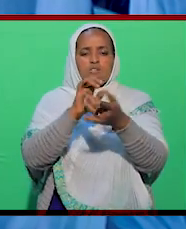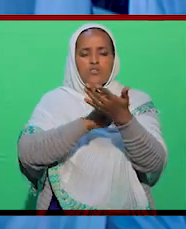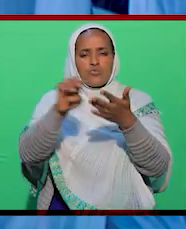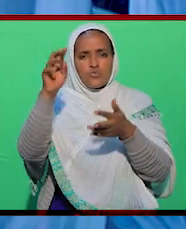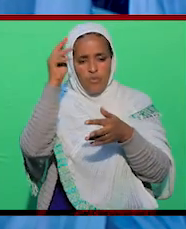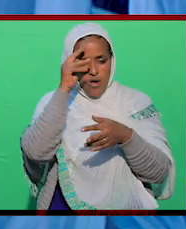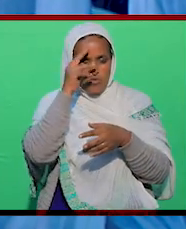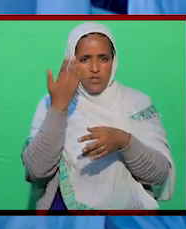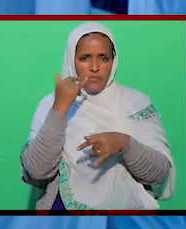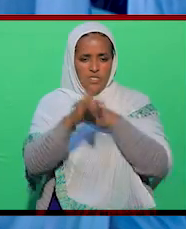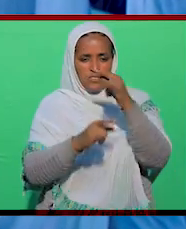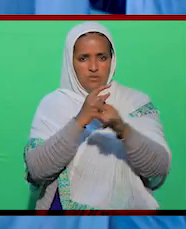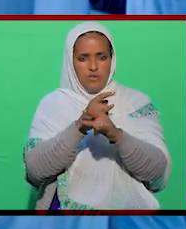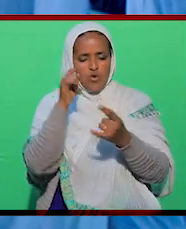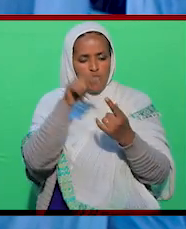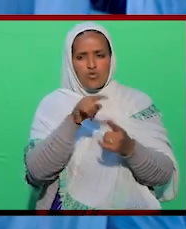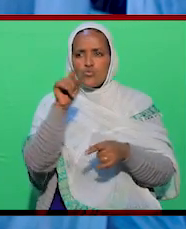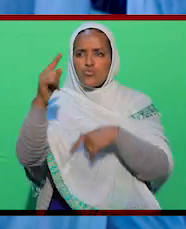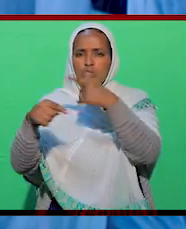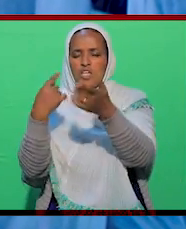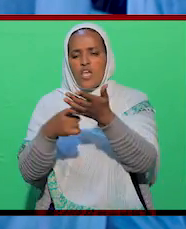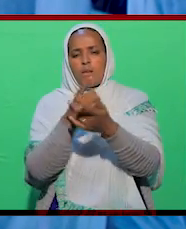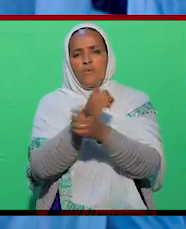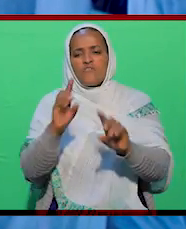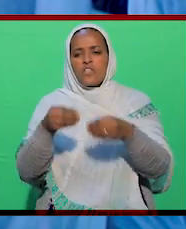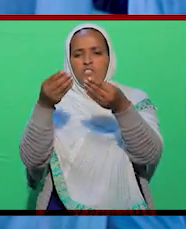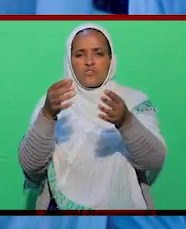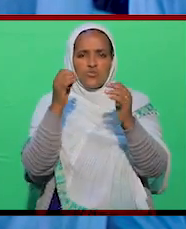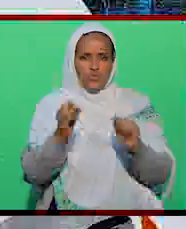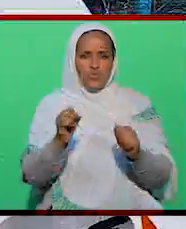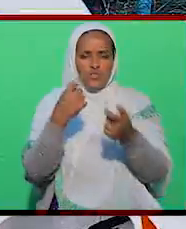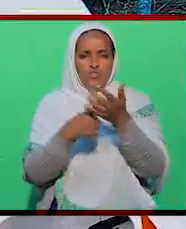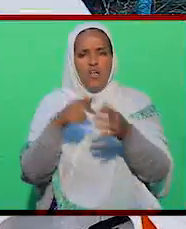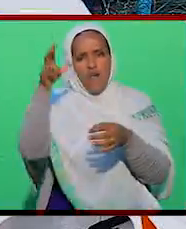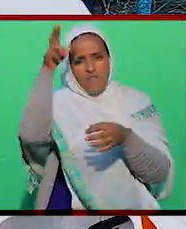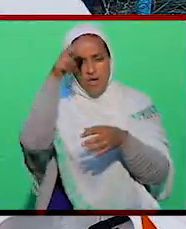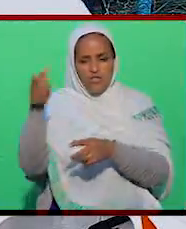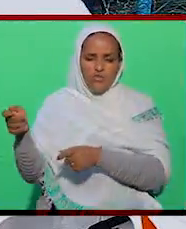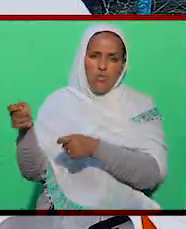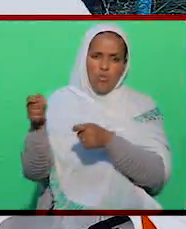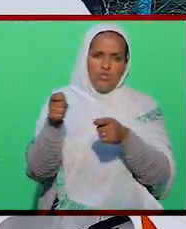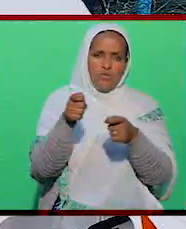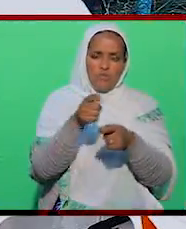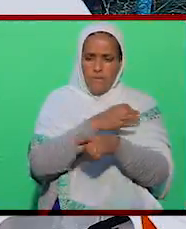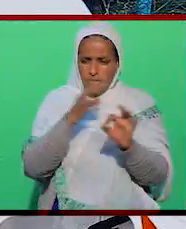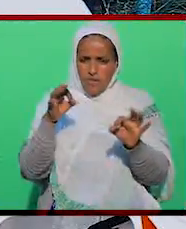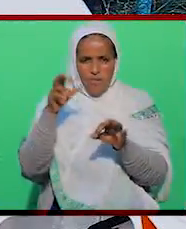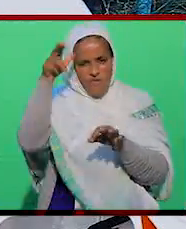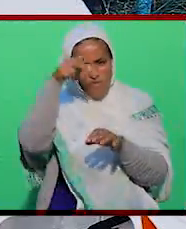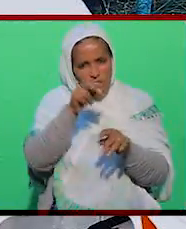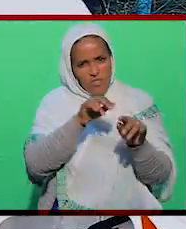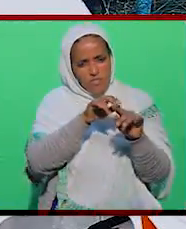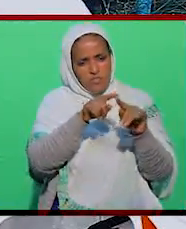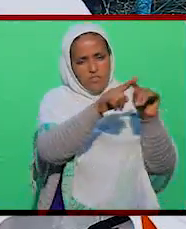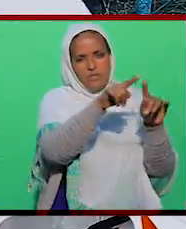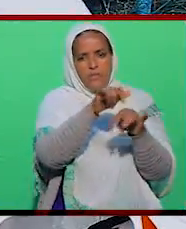ቅዱስ መቃርዮስ የነበረበት ዘመን ስለነበረ ወደሱ ሂድ እሱ ብቻ ነው ሊፈታል የሚችለው አሉት። ከዛ ፈረስ እየጎተተ በደም ስትራመድ ልክ ፈረስ ሆናለች።